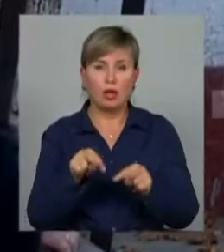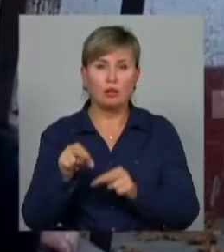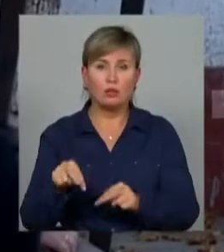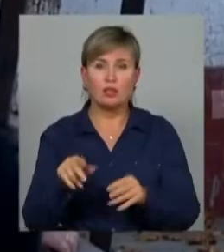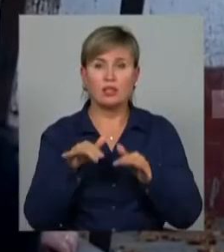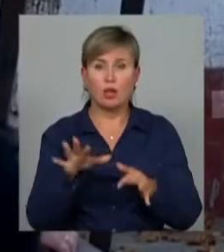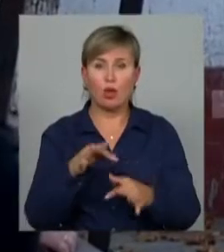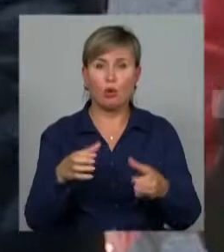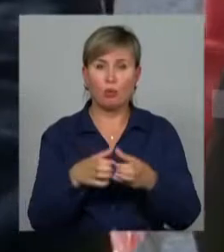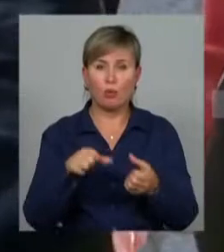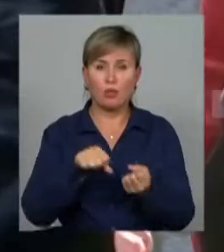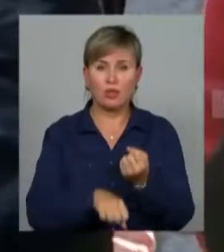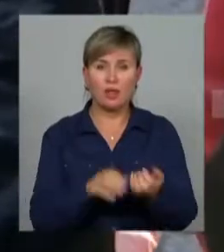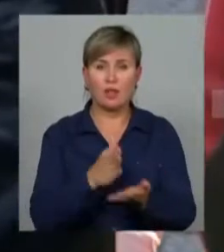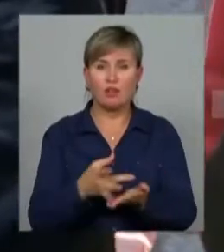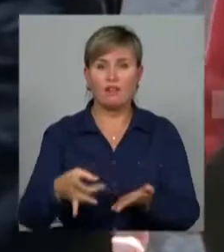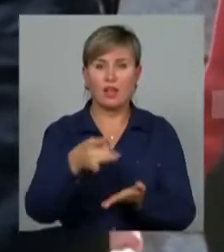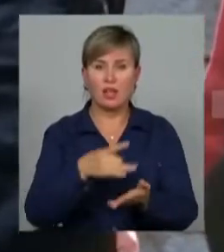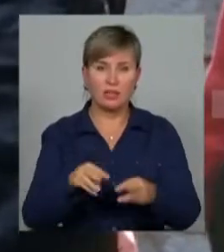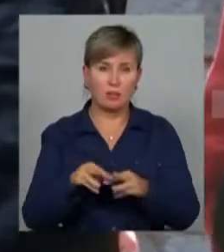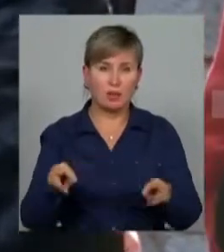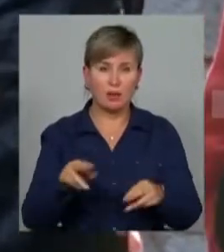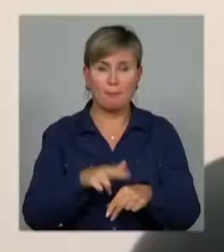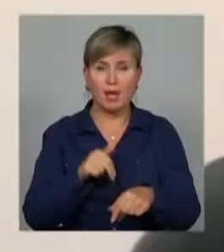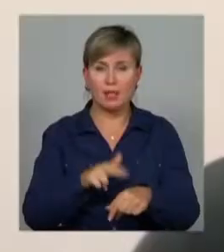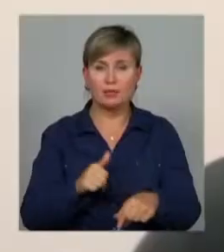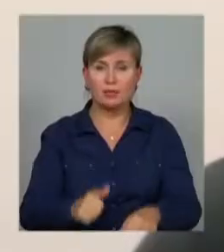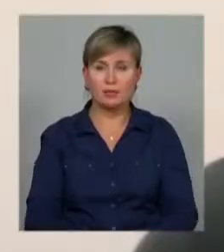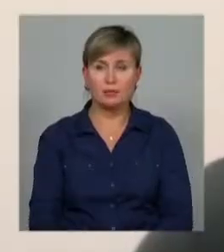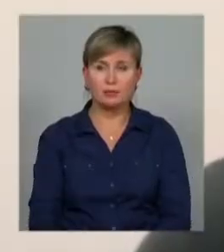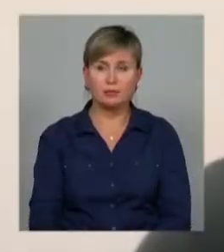групповом изнасиловании находится и в региональном департаменте полиции.